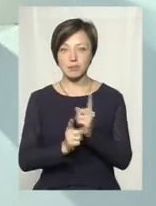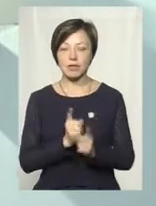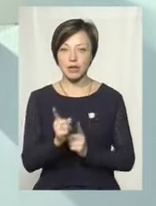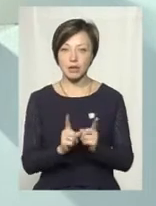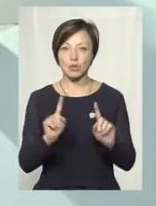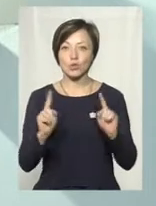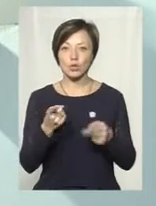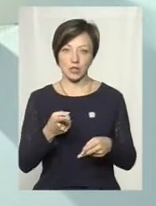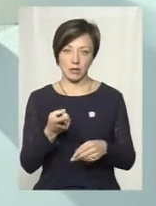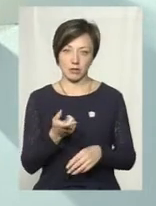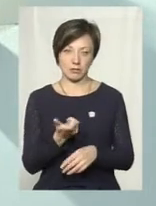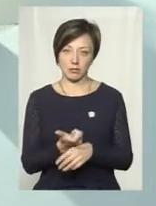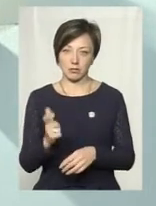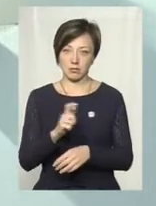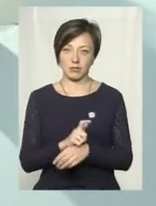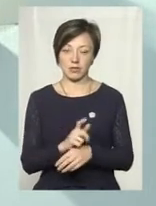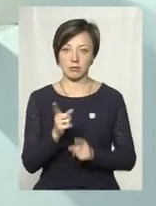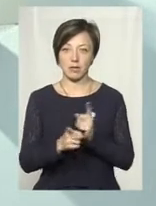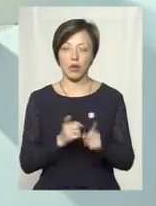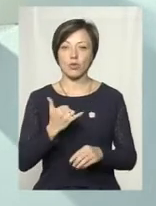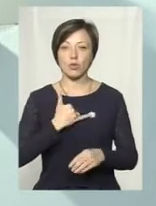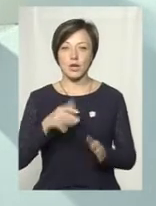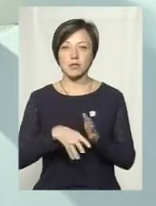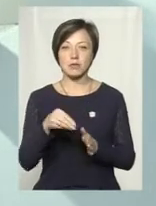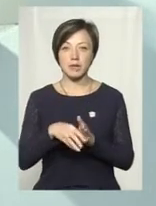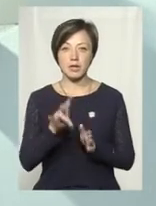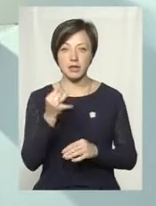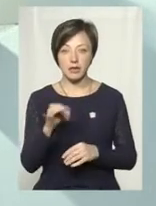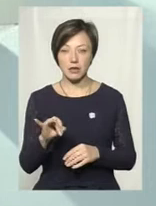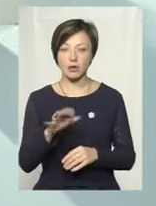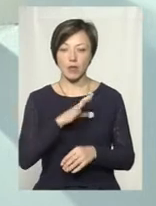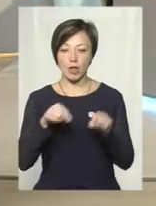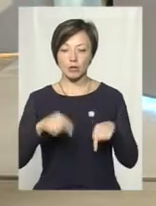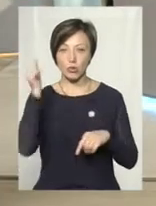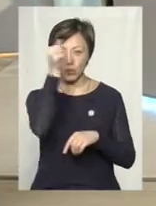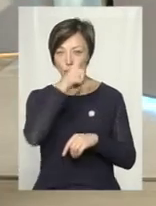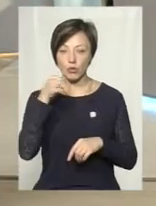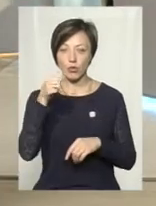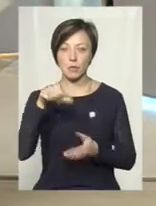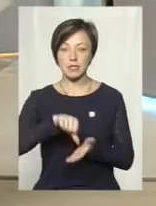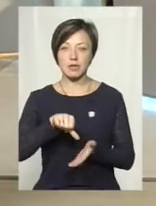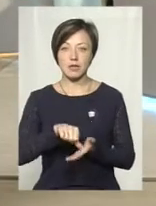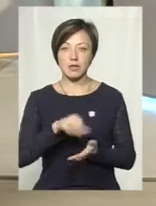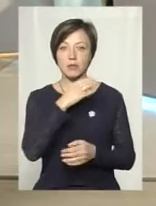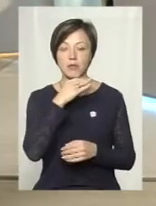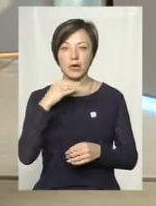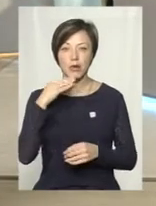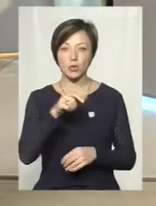причому дуже кардинально. В нашій збірній, яка була цього року представлена,